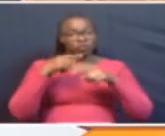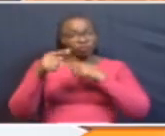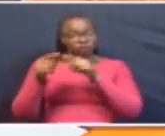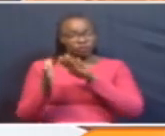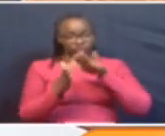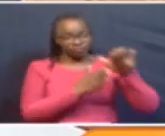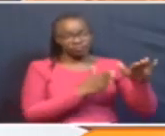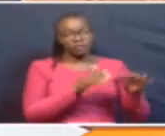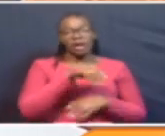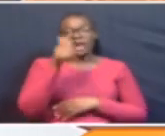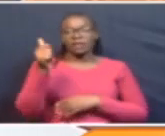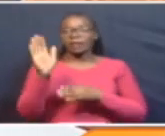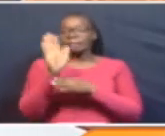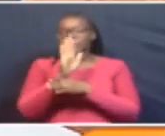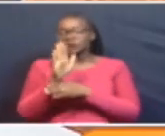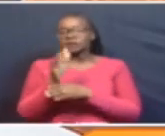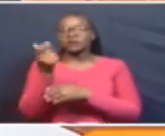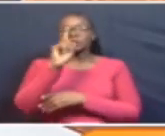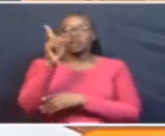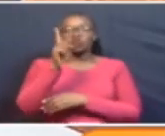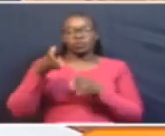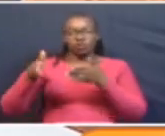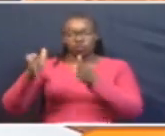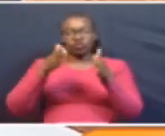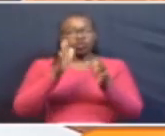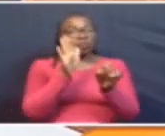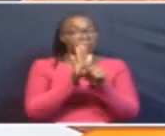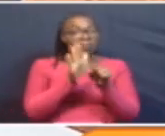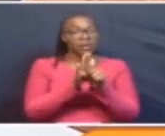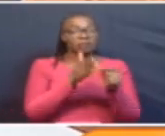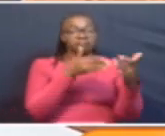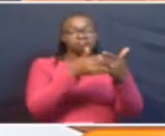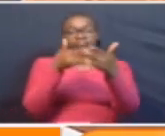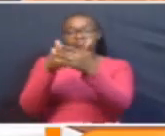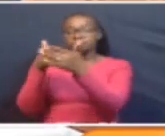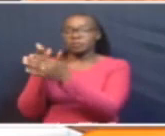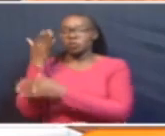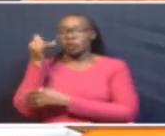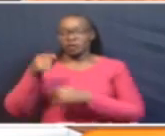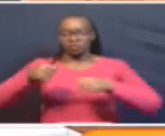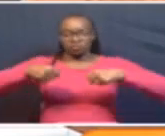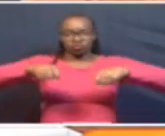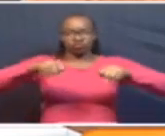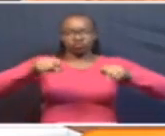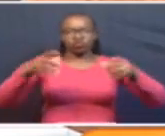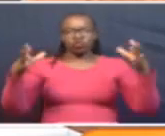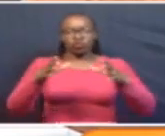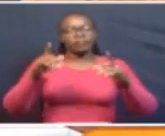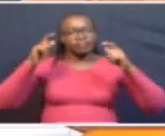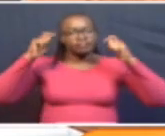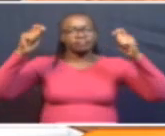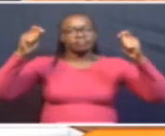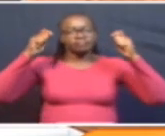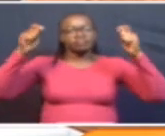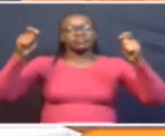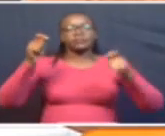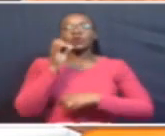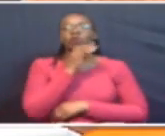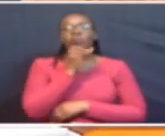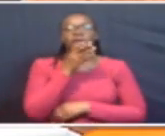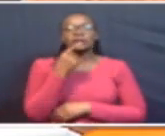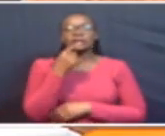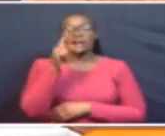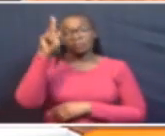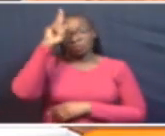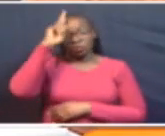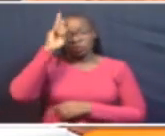shughuli katika barabara kadhaa hapa jijini Nairobi zilitatizika baada ya mamia ya wahudumu wa bodaboda kufanya maandamano wakilalamikia kuhangaishwa na